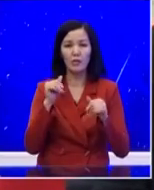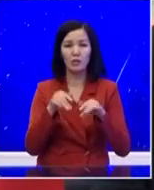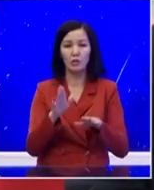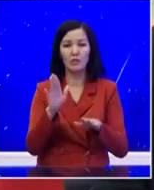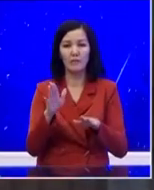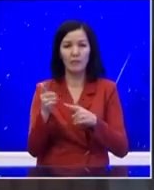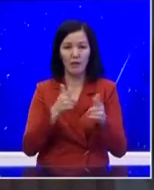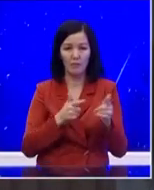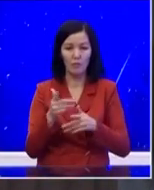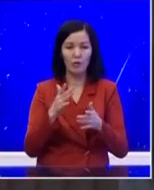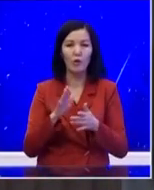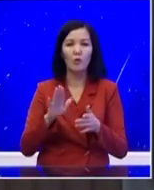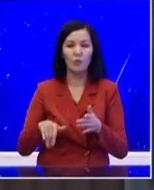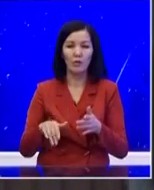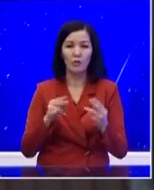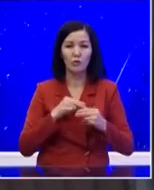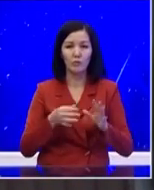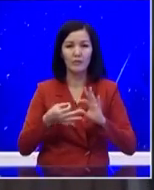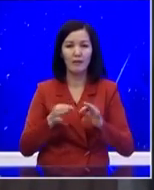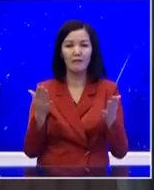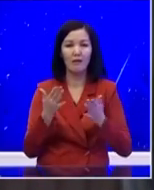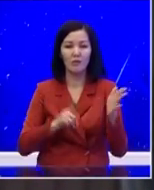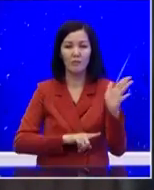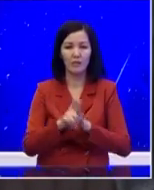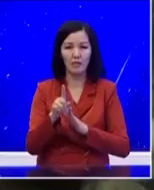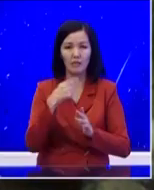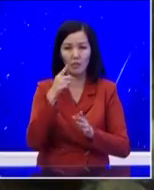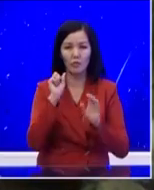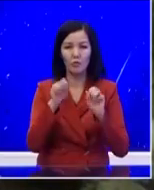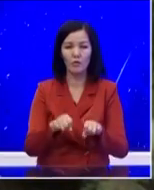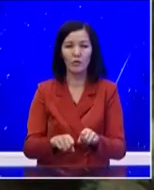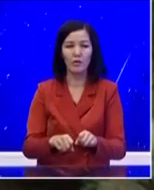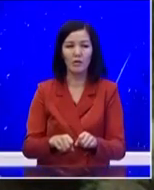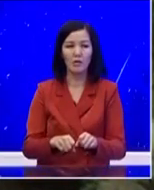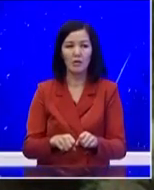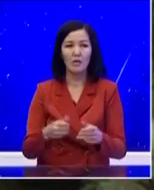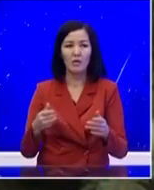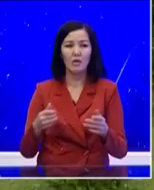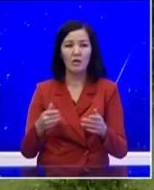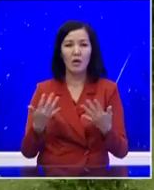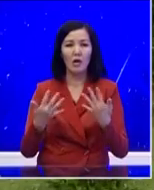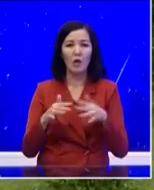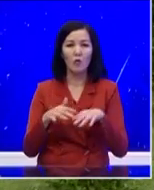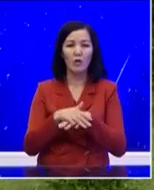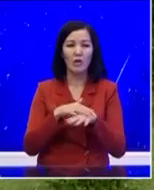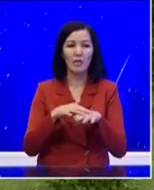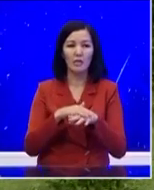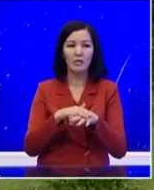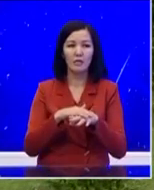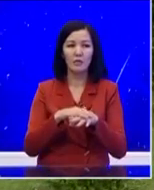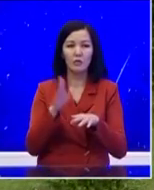керек. Тек содан кейін ғана жұмыстар нақты қашан басталатынын айта аламыз. Жаңа тұрмыс халқын сумен қамтуды шешу